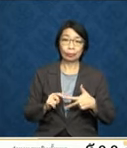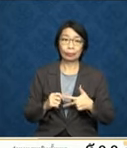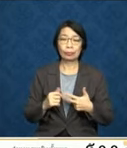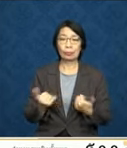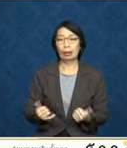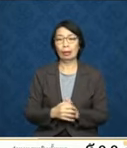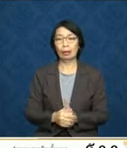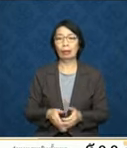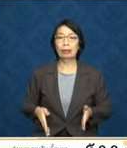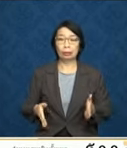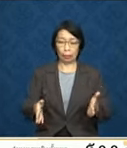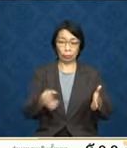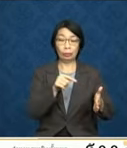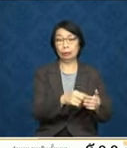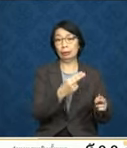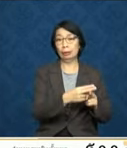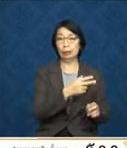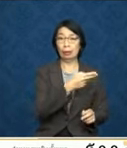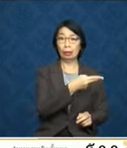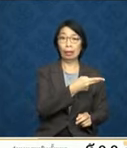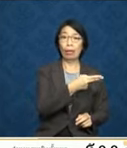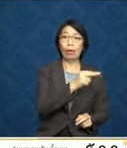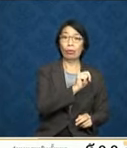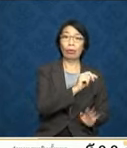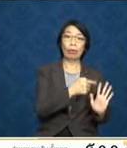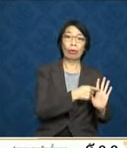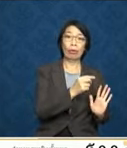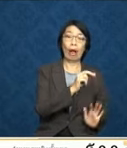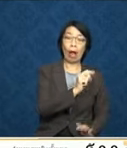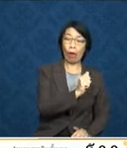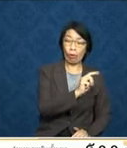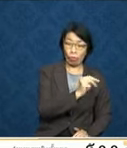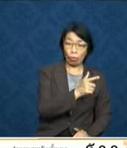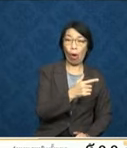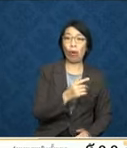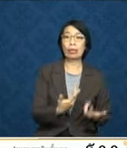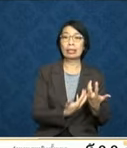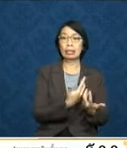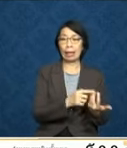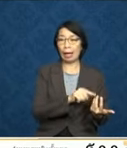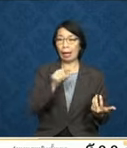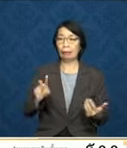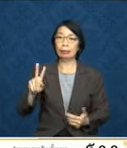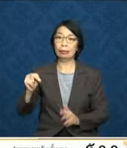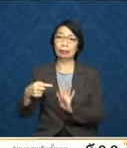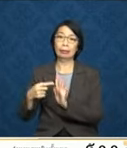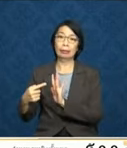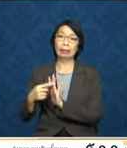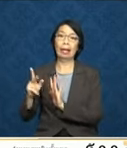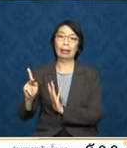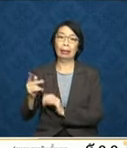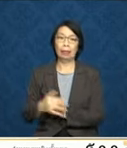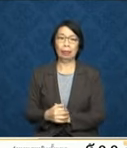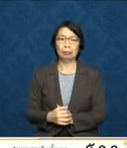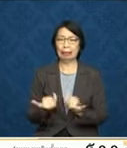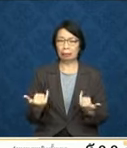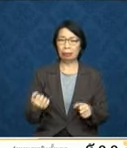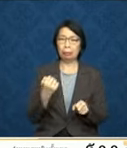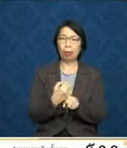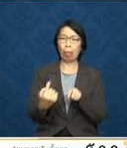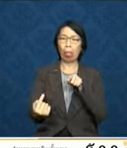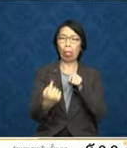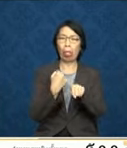องญาตินาแกซึ่งถนนสายนี้ถนนเดียวนี้มีช่องทางจราจรแค่2ช่องทาง